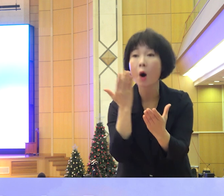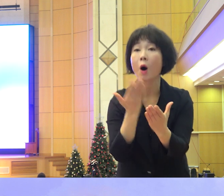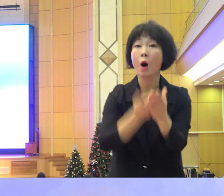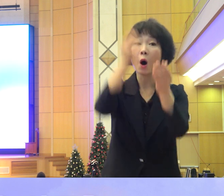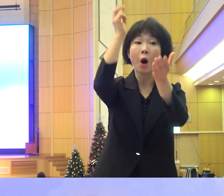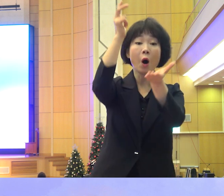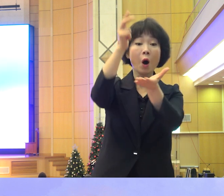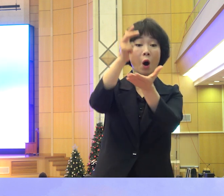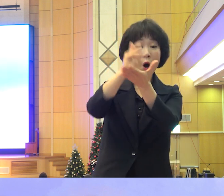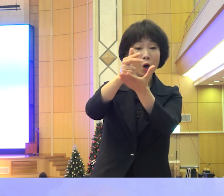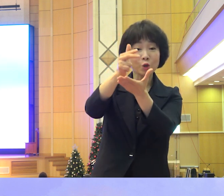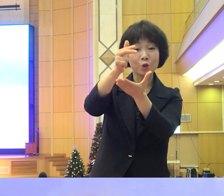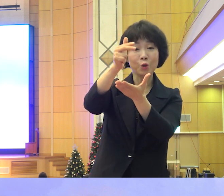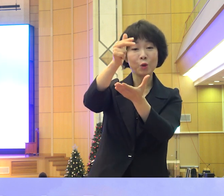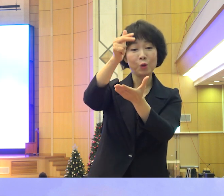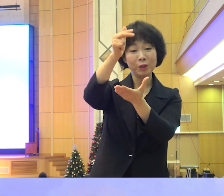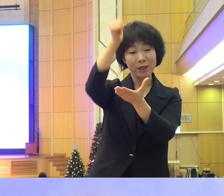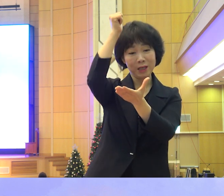받아주소서.